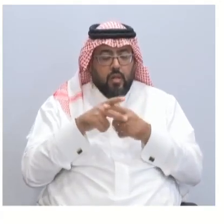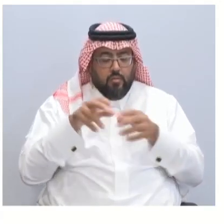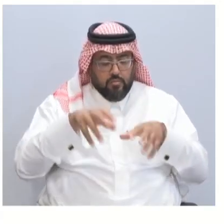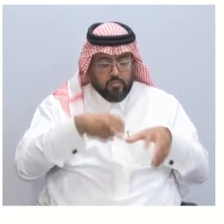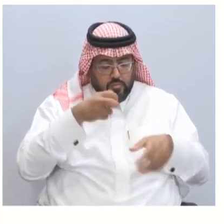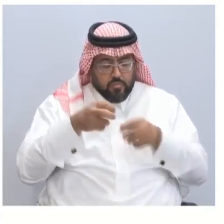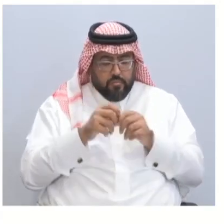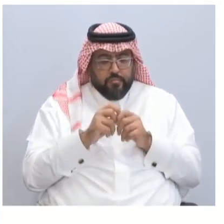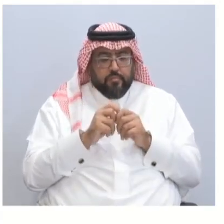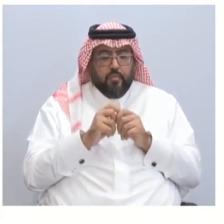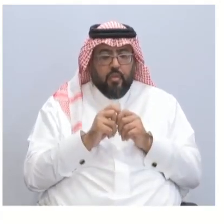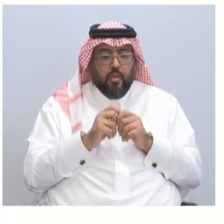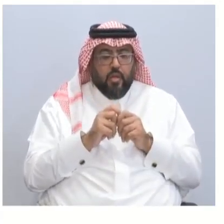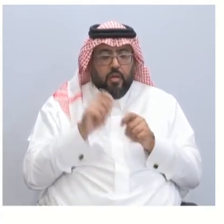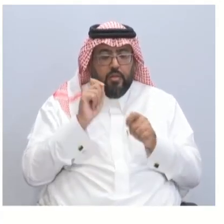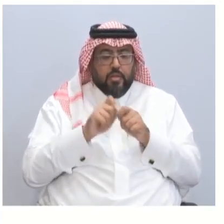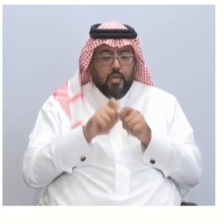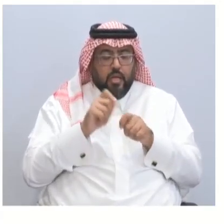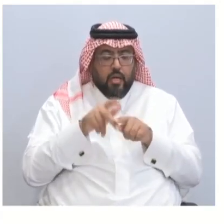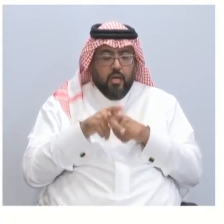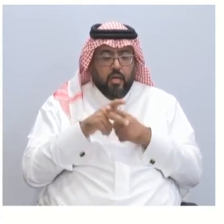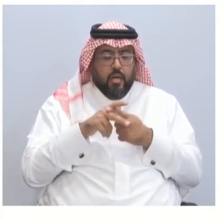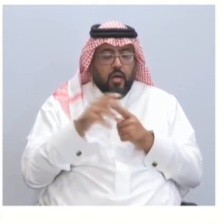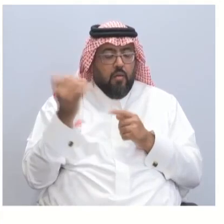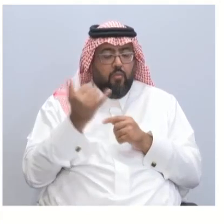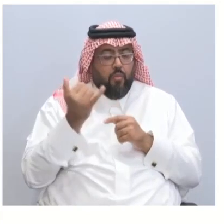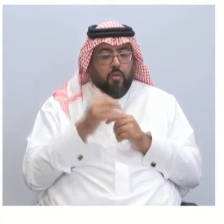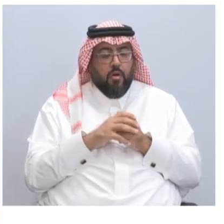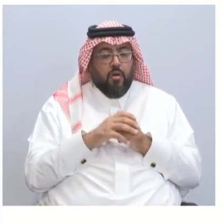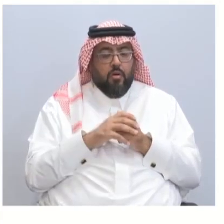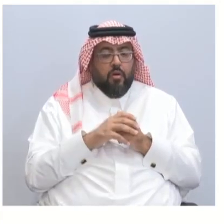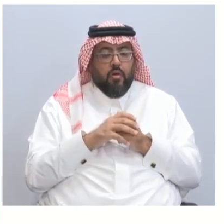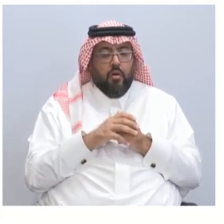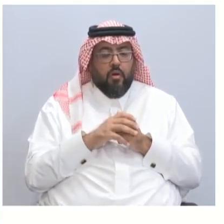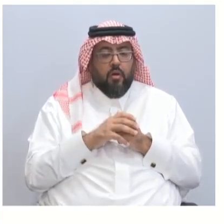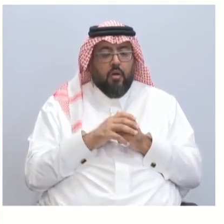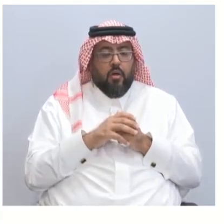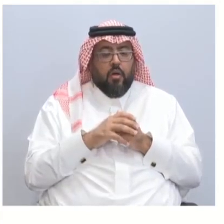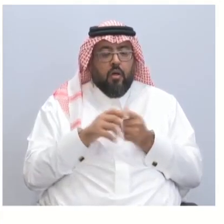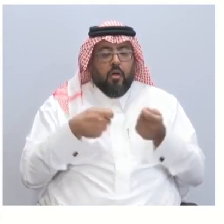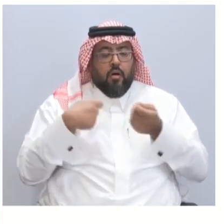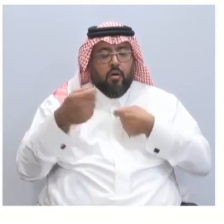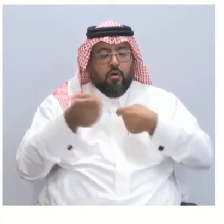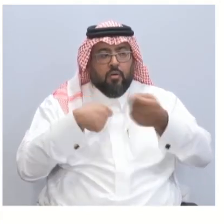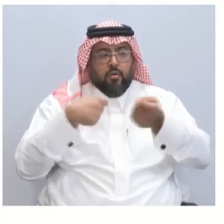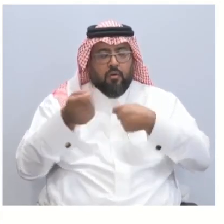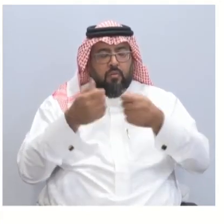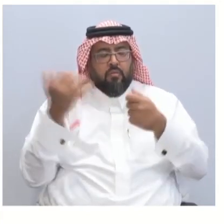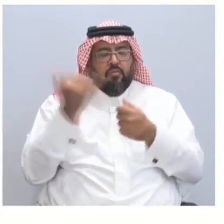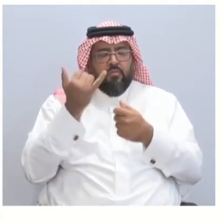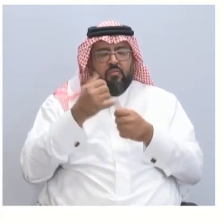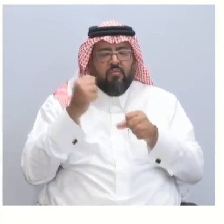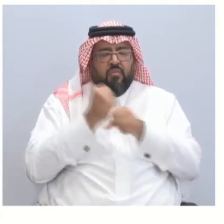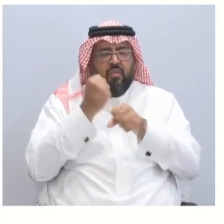المعدنيه كذلك الصناعه من اهم الانشطه والتجاره من اهم الانشطه